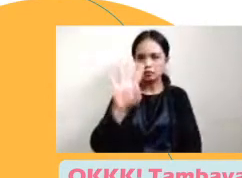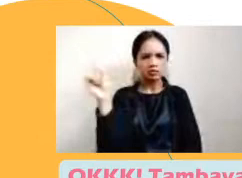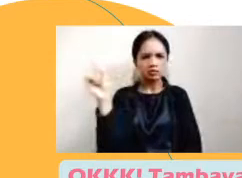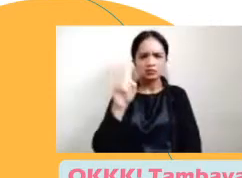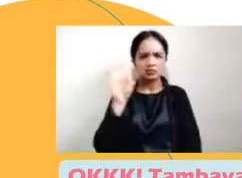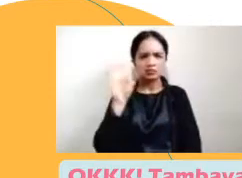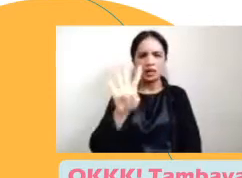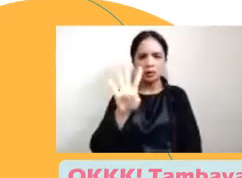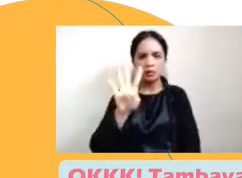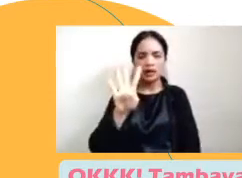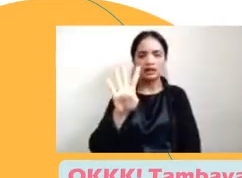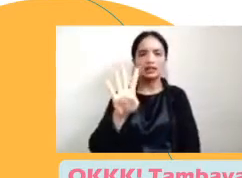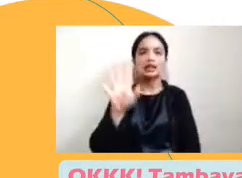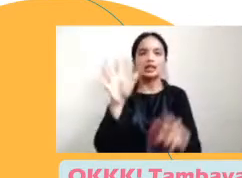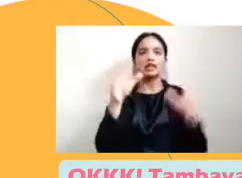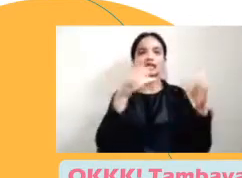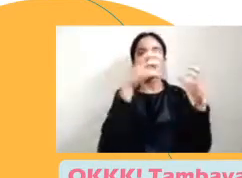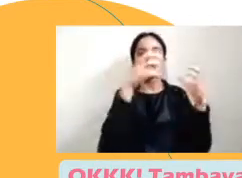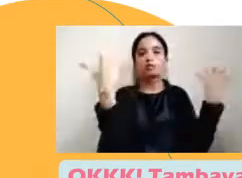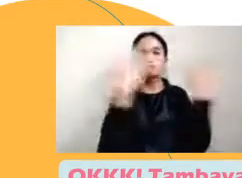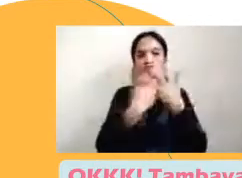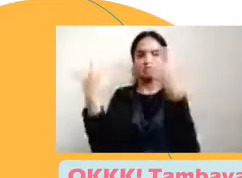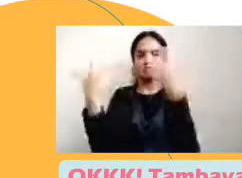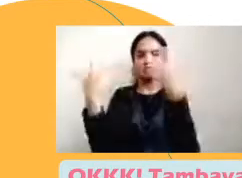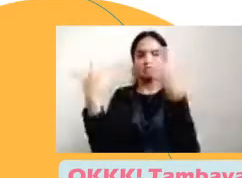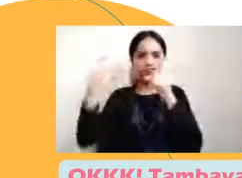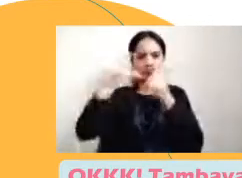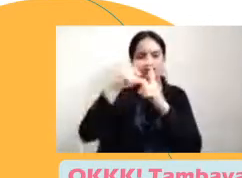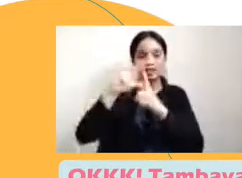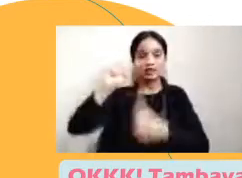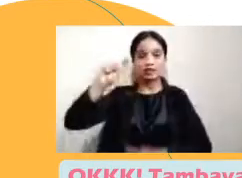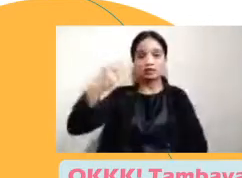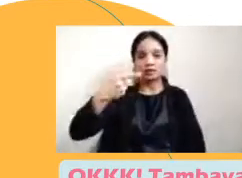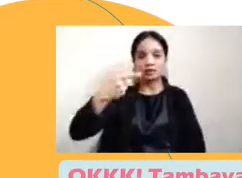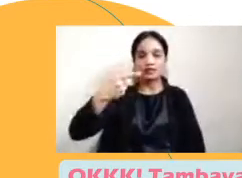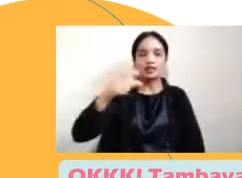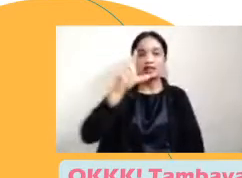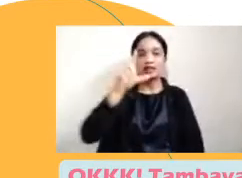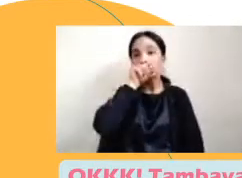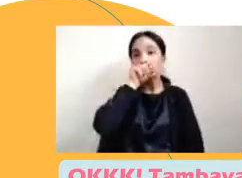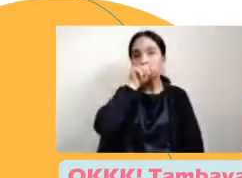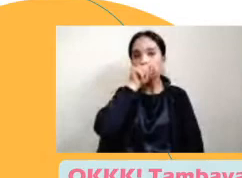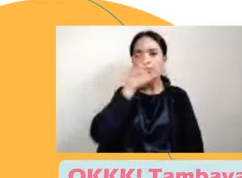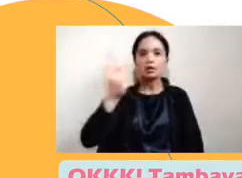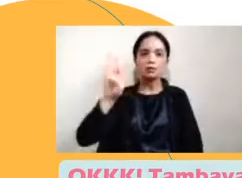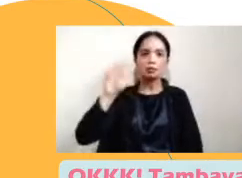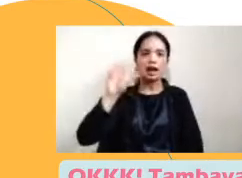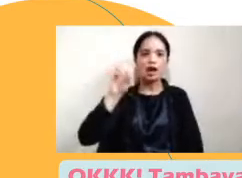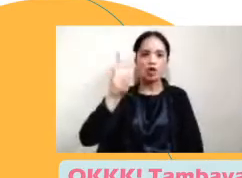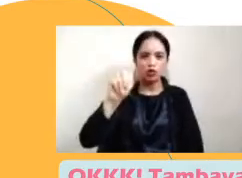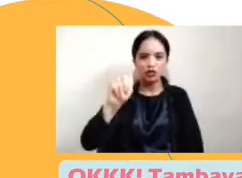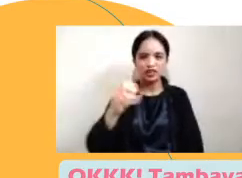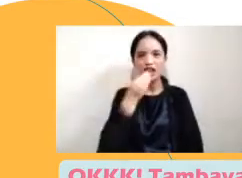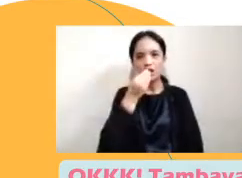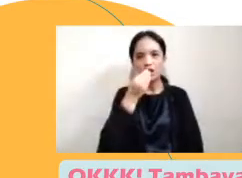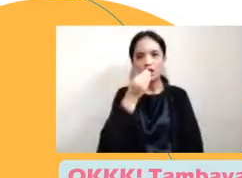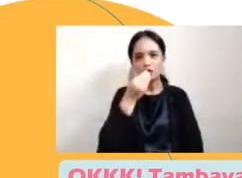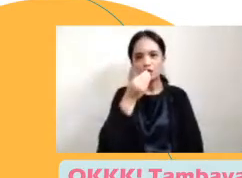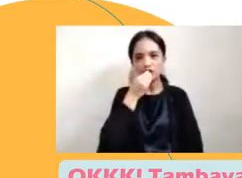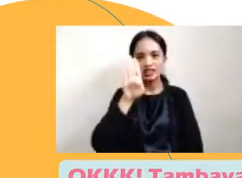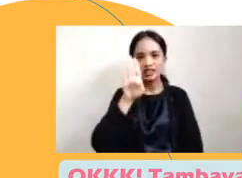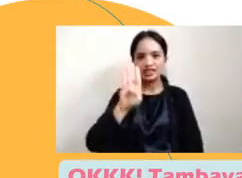apat na rhyming word per word. Okay, una, number one, ibon. Baon. Sige.